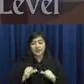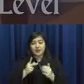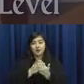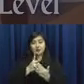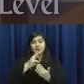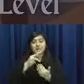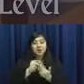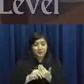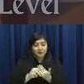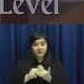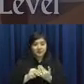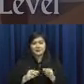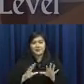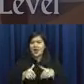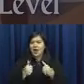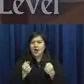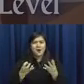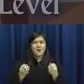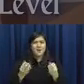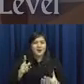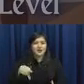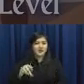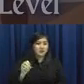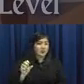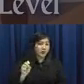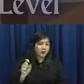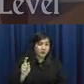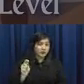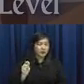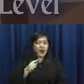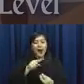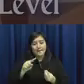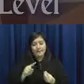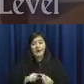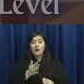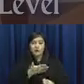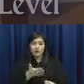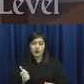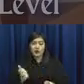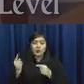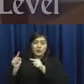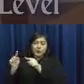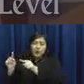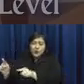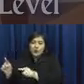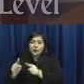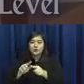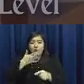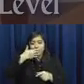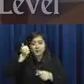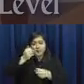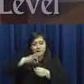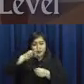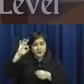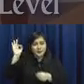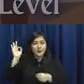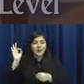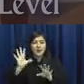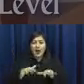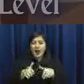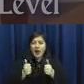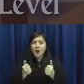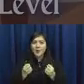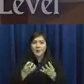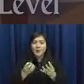Ilan ang post ninyo sa Facebook na nagsosolwining kayo? Yan. Ilan ang post ninyo sa Facebook